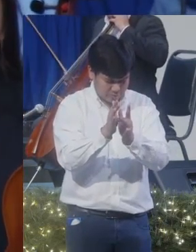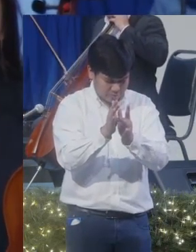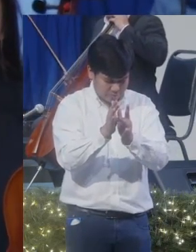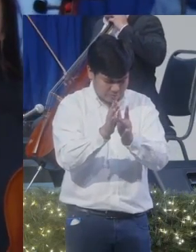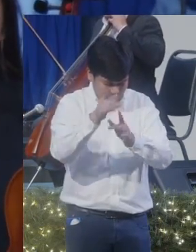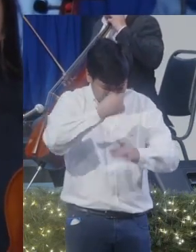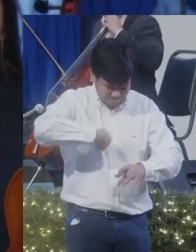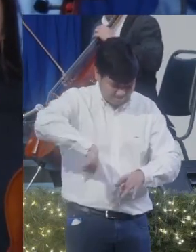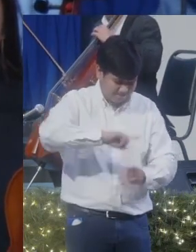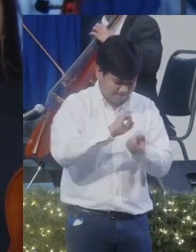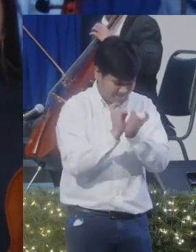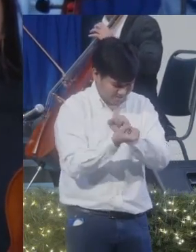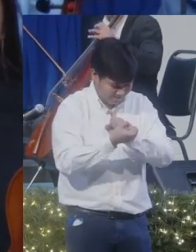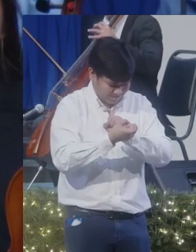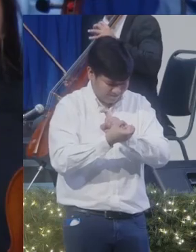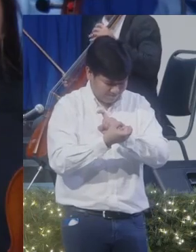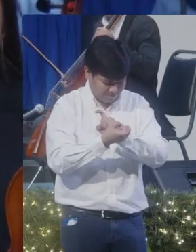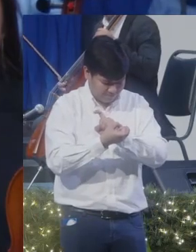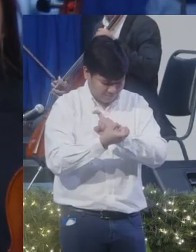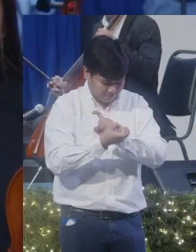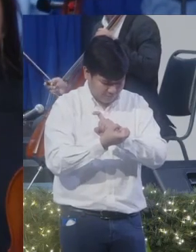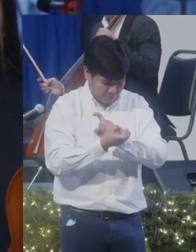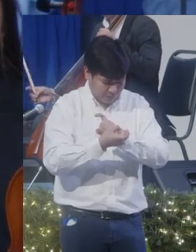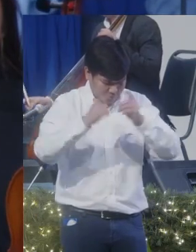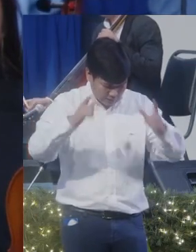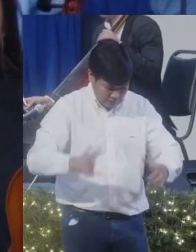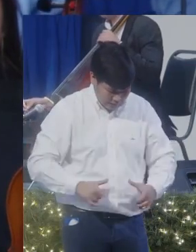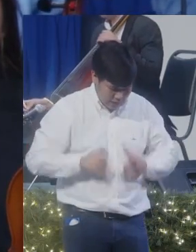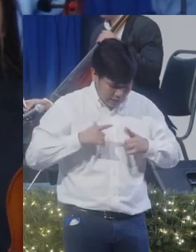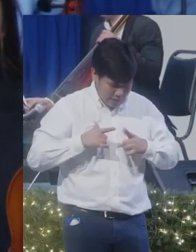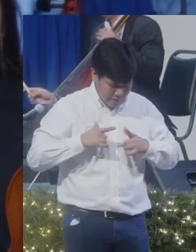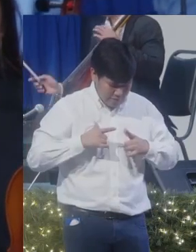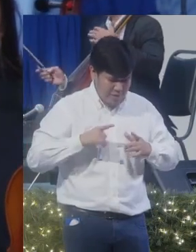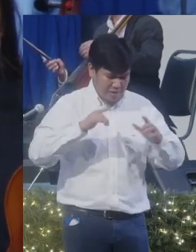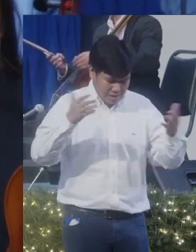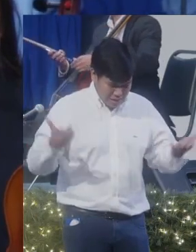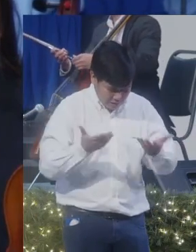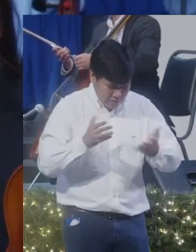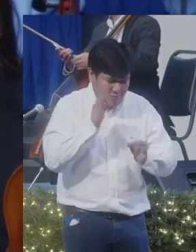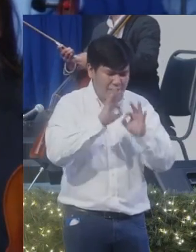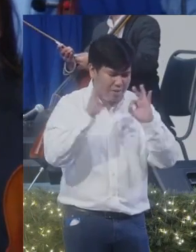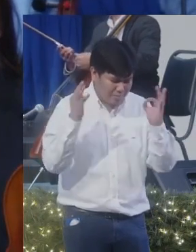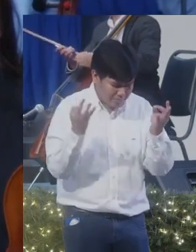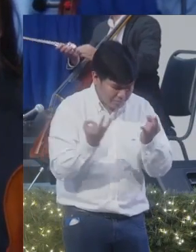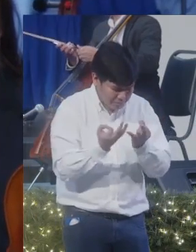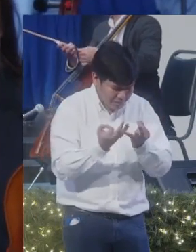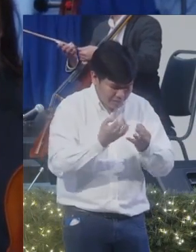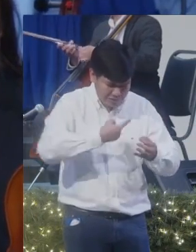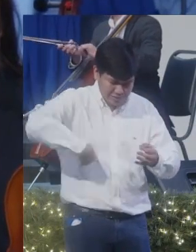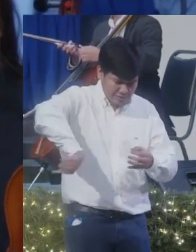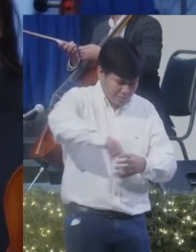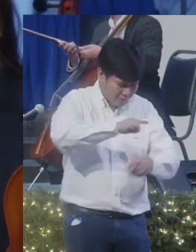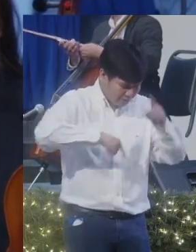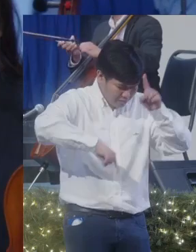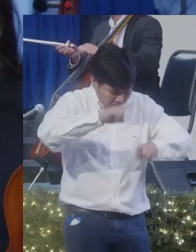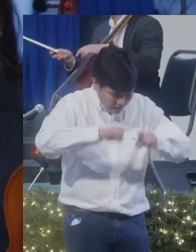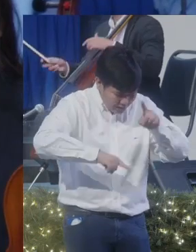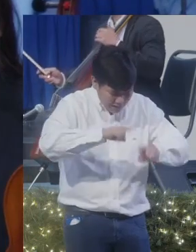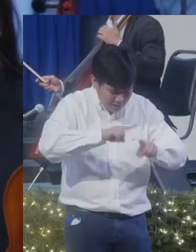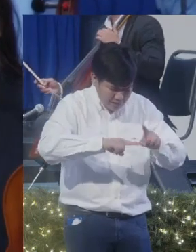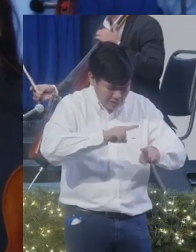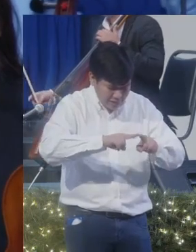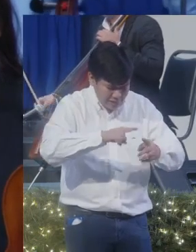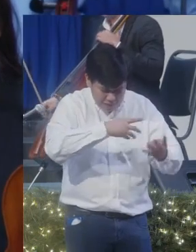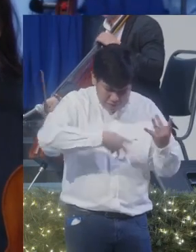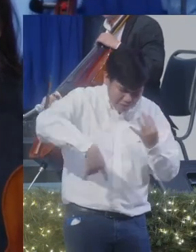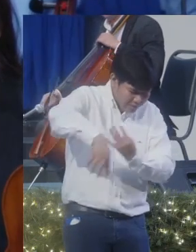kami, Panginoon, sa aming mga pamamahay, sa aming mga kapitbahayan, sa